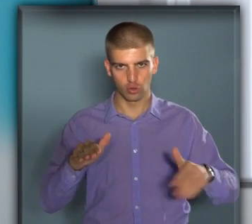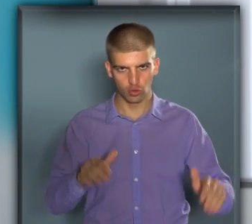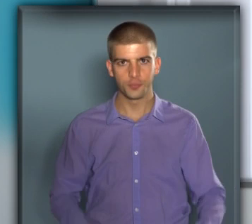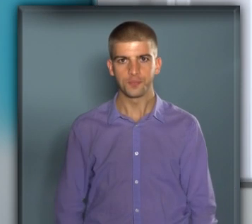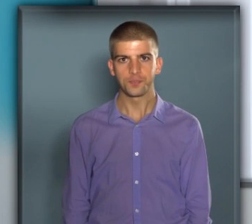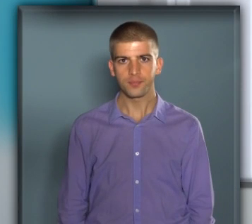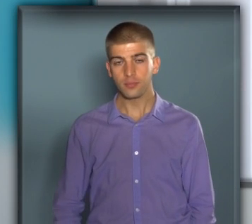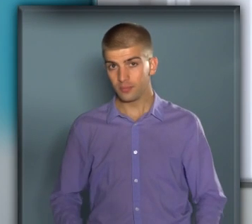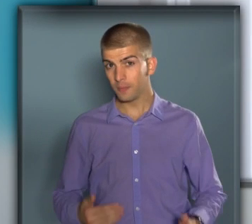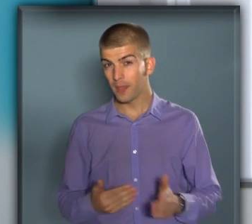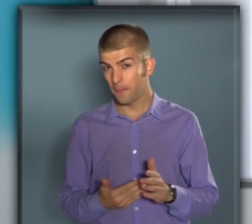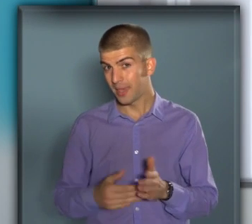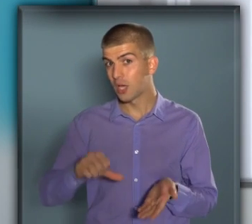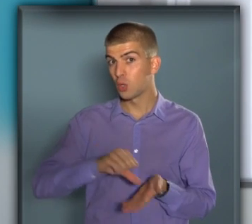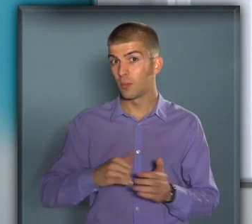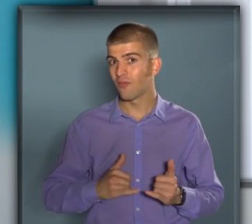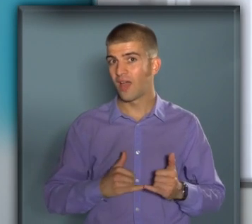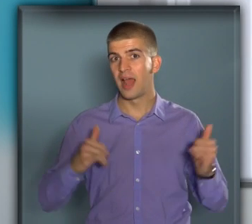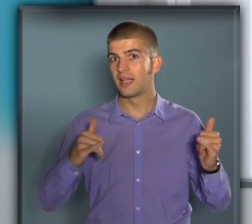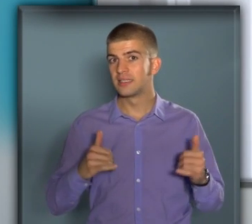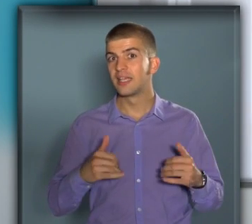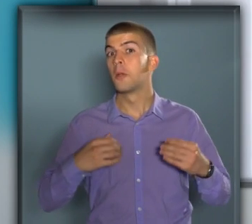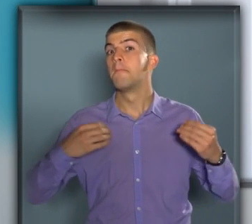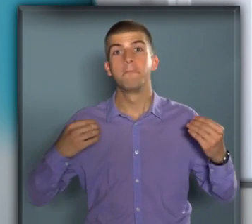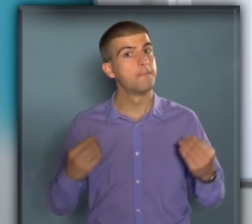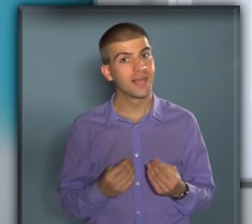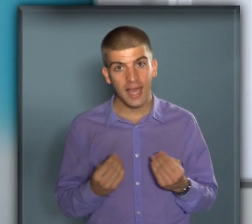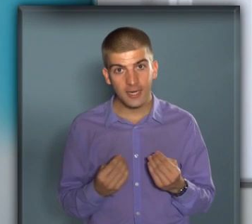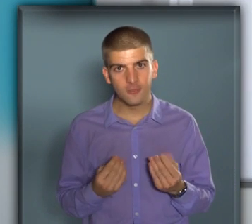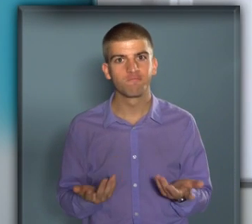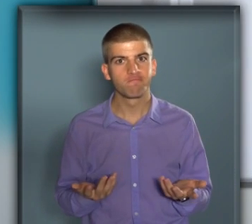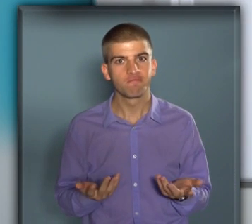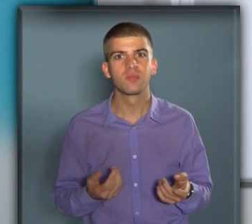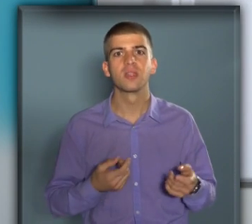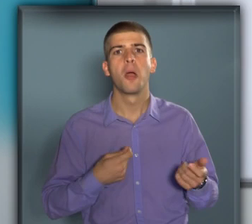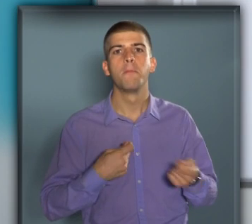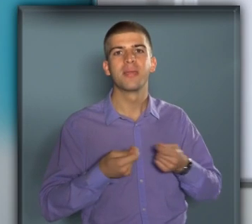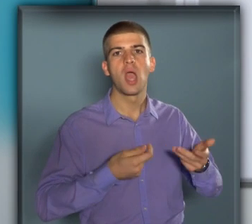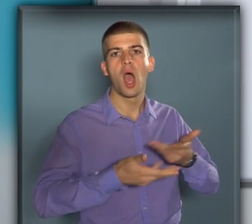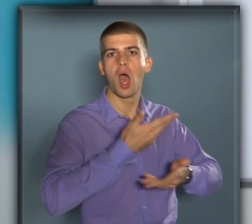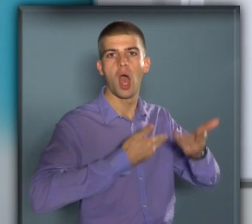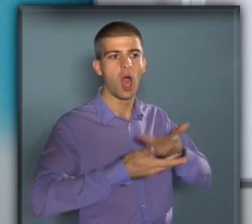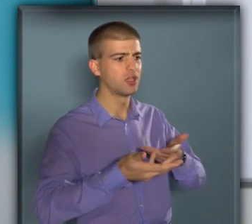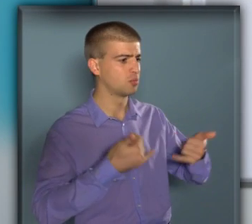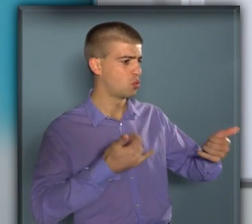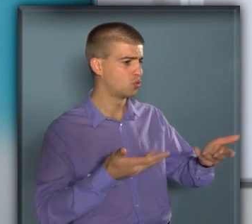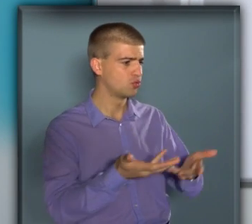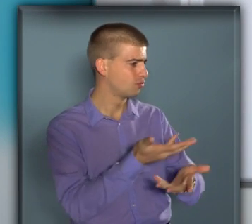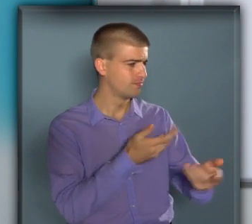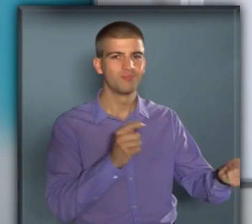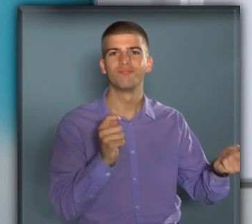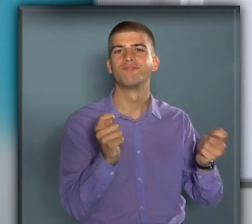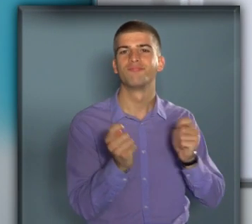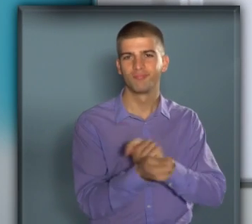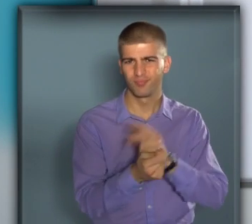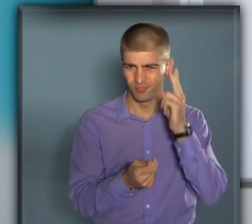tovább fejlesztése ennek a központnak az indokolja, hogy a piac eléggé megváltozik mostanában, és mint